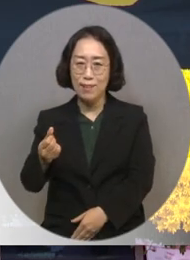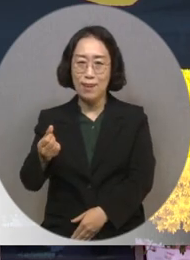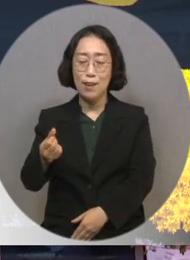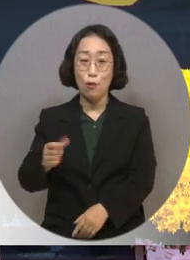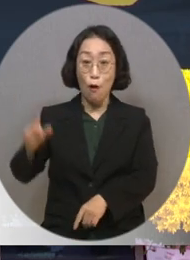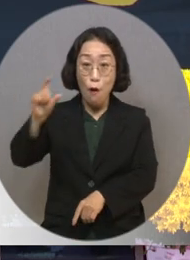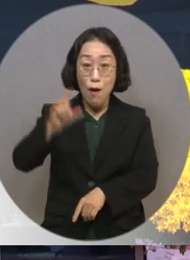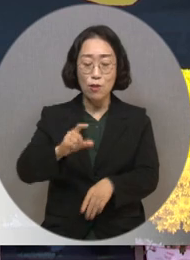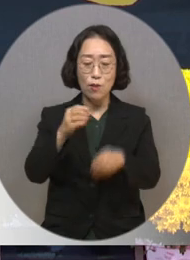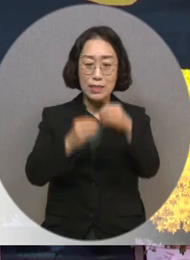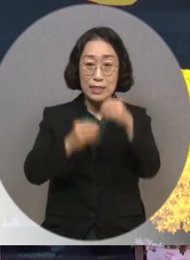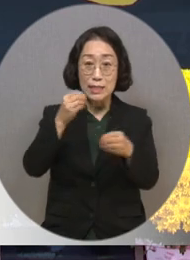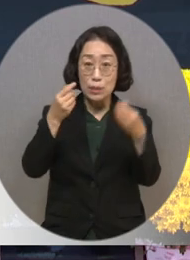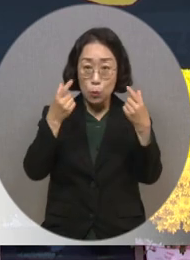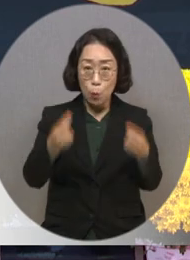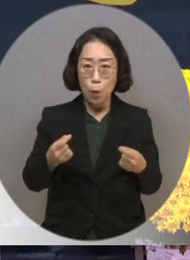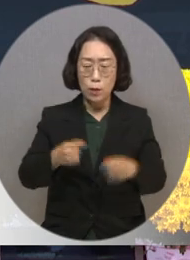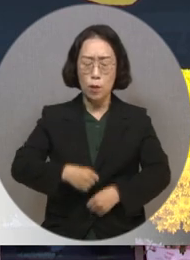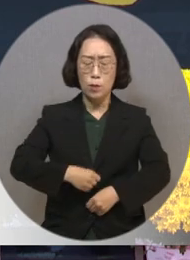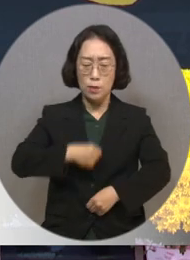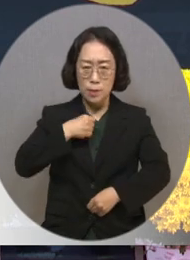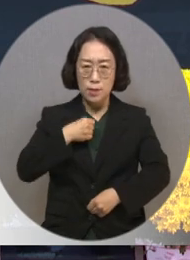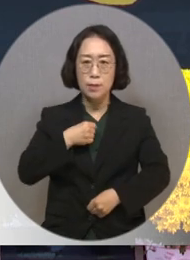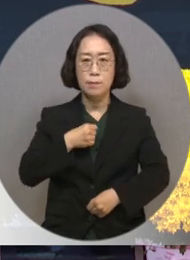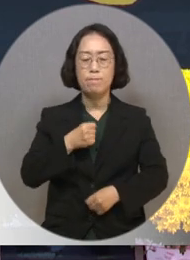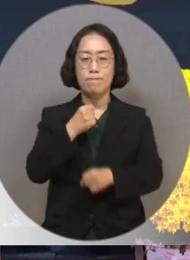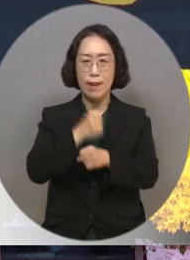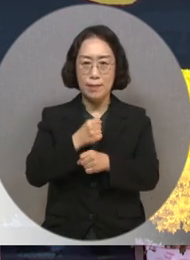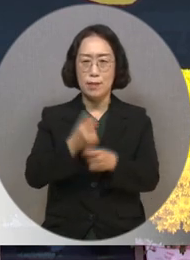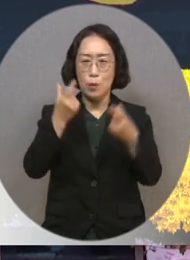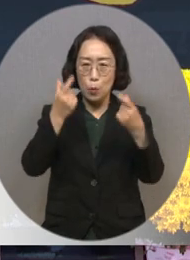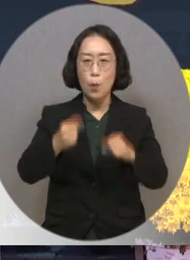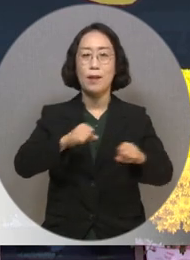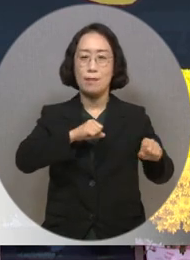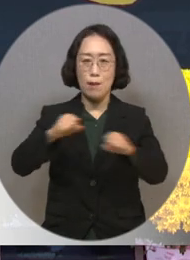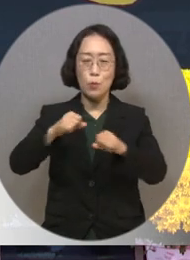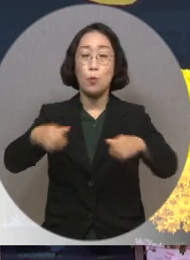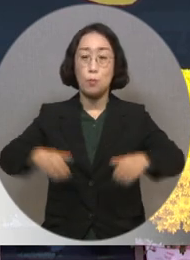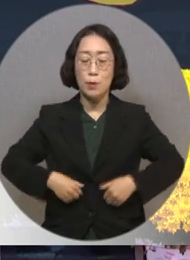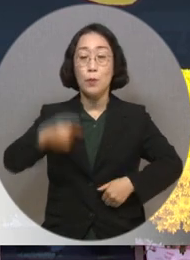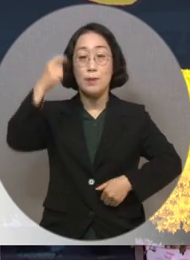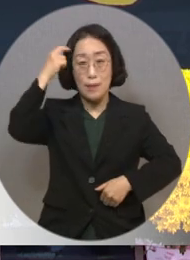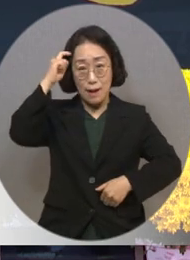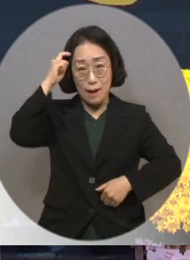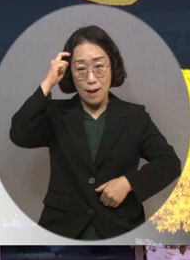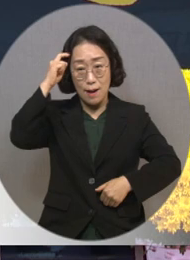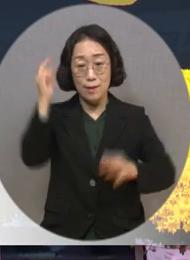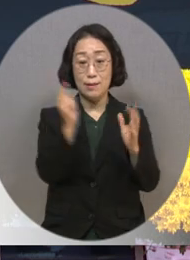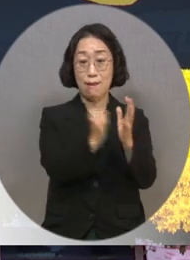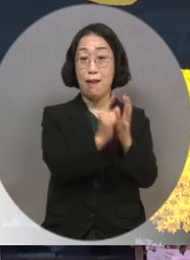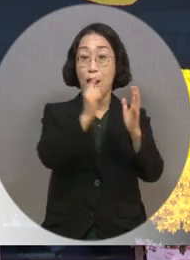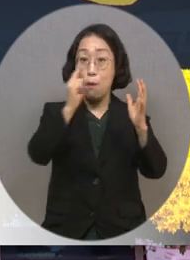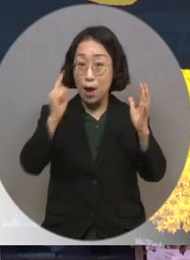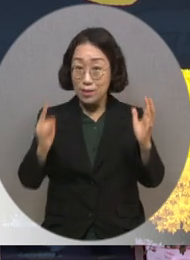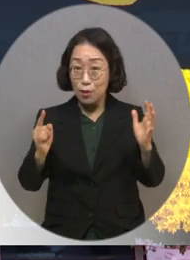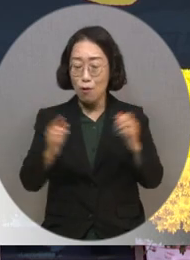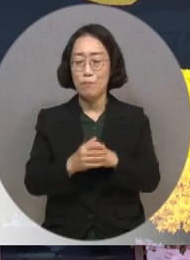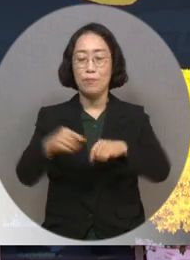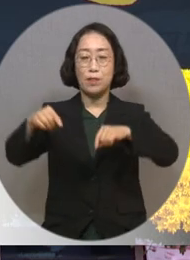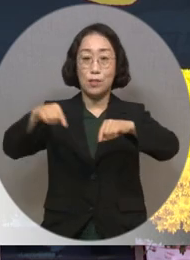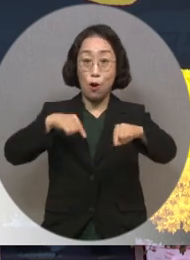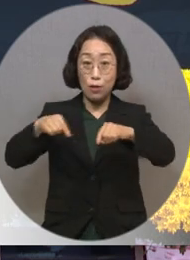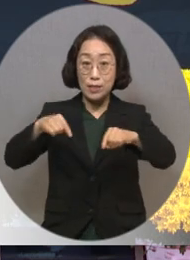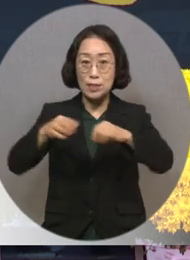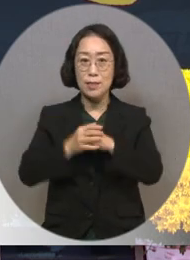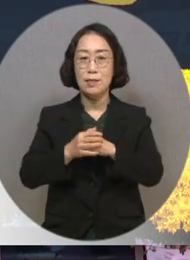쓰듯이 진실하게 해야 된다 이런 생각을 가지고 있었고요. 그러나 이제 나와서는 정치와